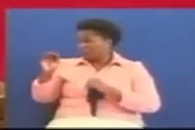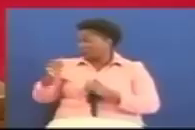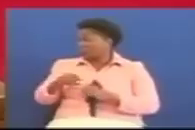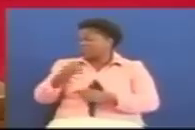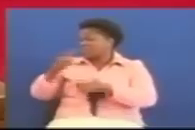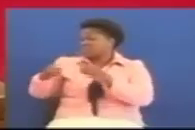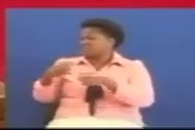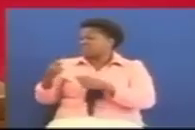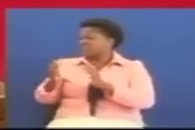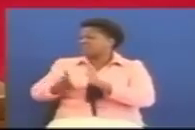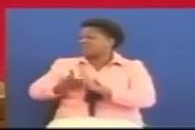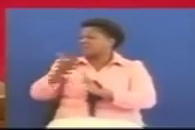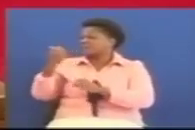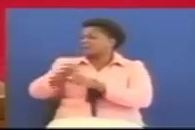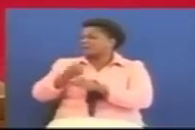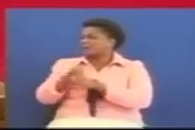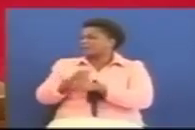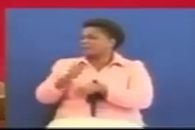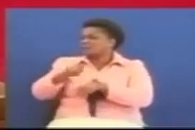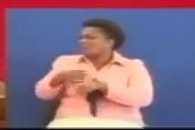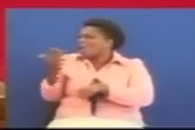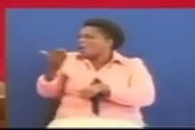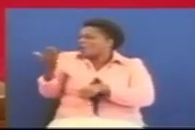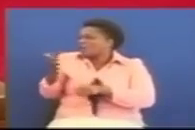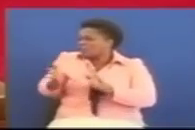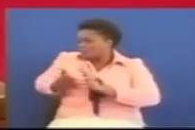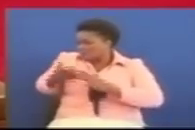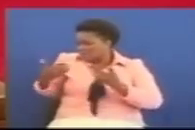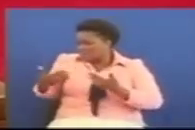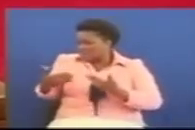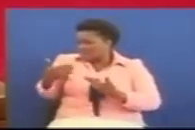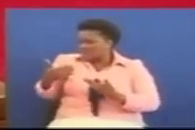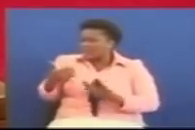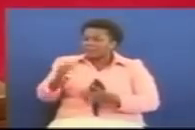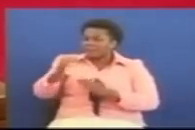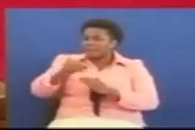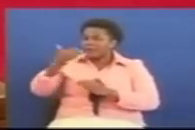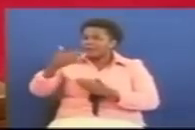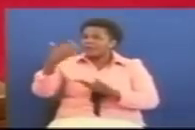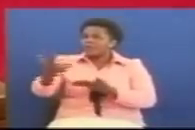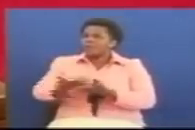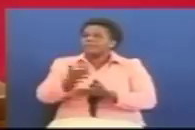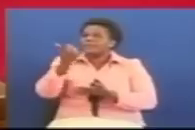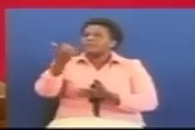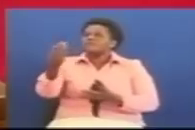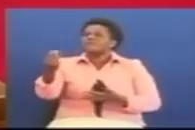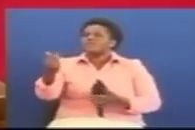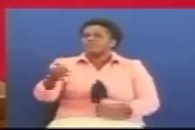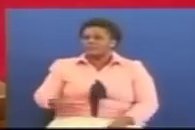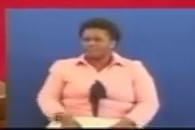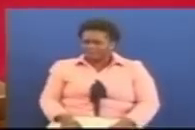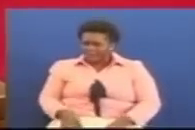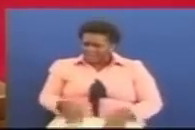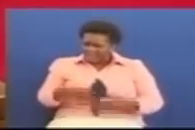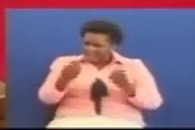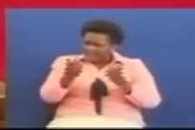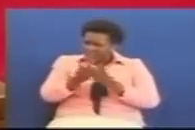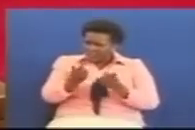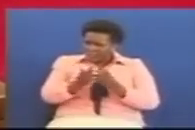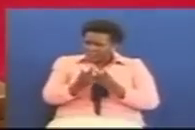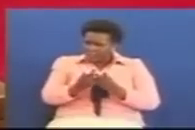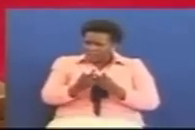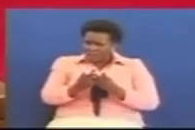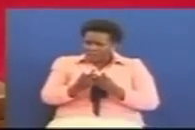muda mfupi ujao baada ya upatikanaji wa fedha za kibajeti, na kama nilivyosema kwenye jibu la awali, chanzo kingine cha pesa